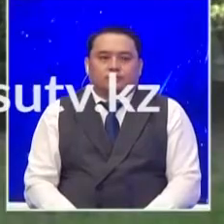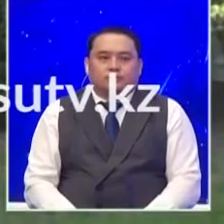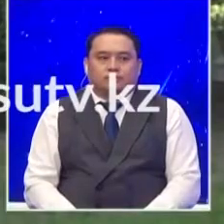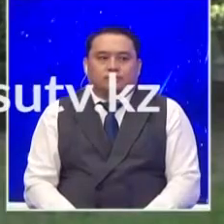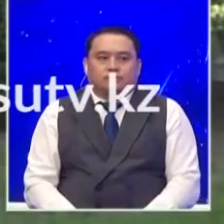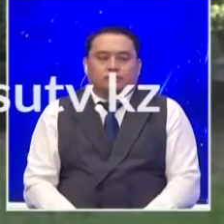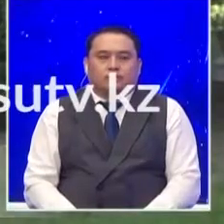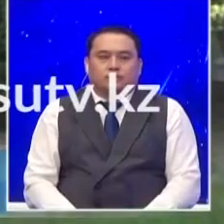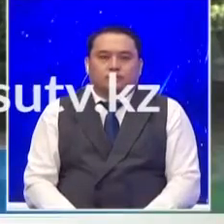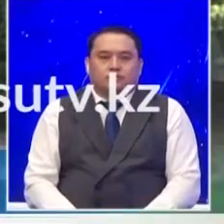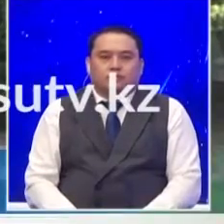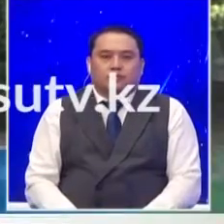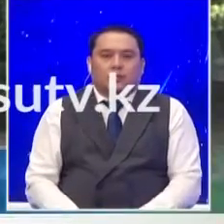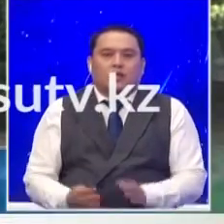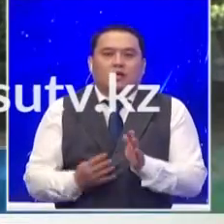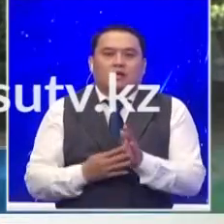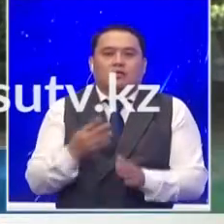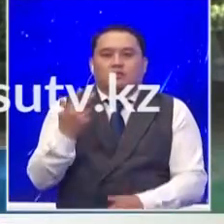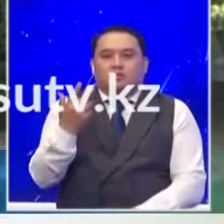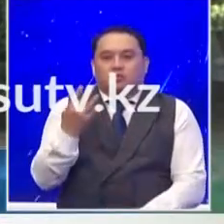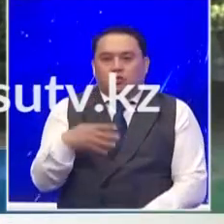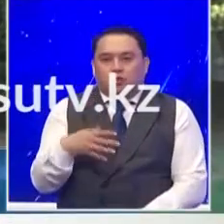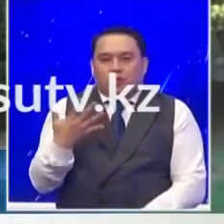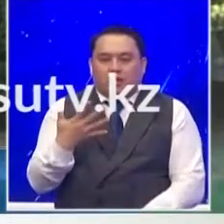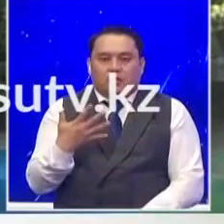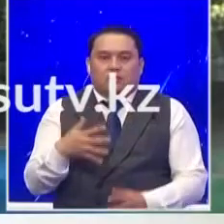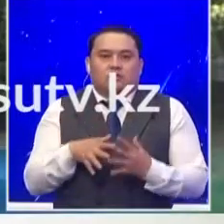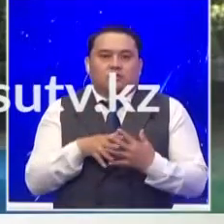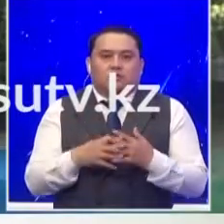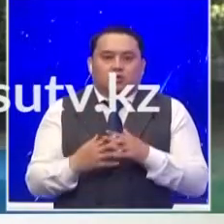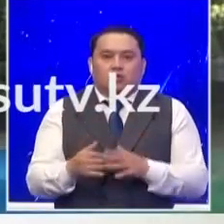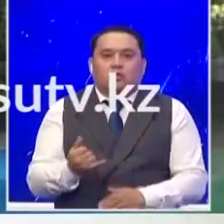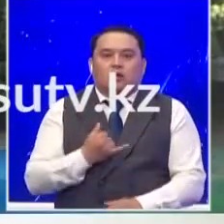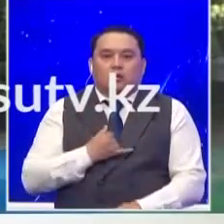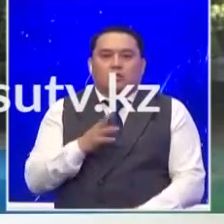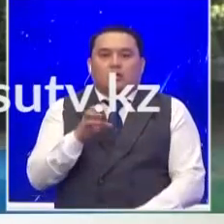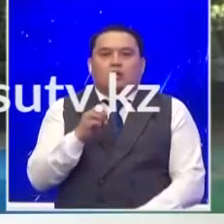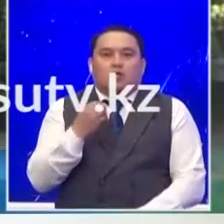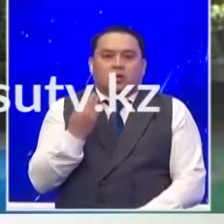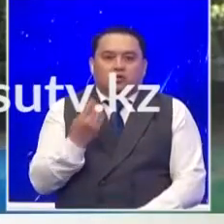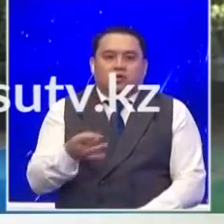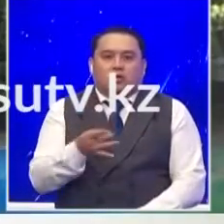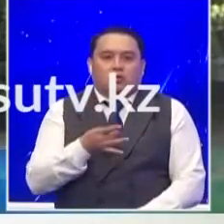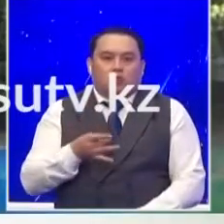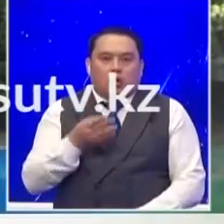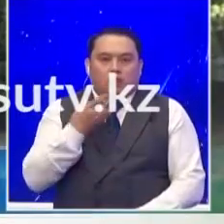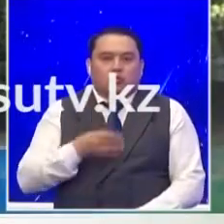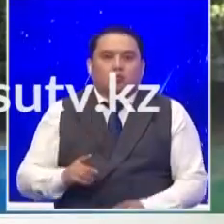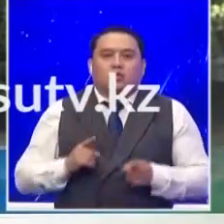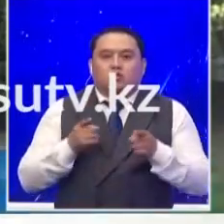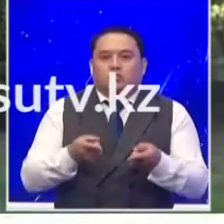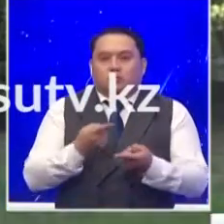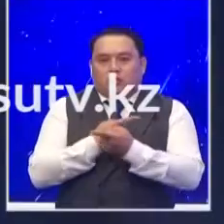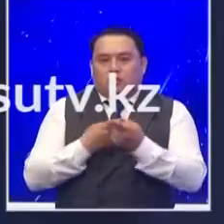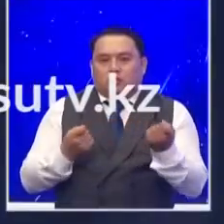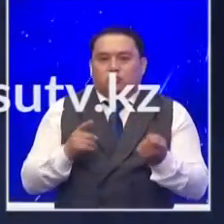15 апреля текущего года в 9:45 в Жиделинском сельском округе Балхашского района Алматинской области поступило сообщение о